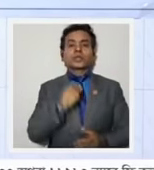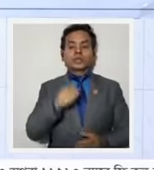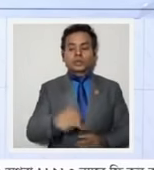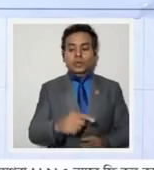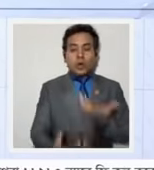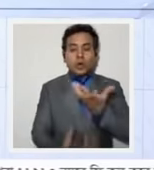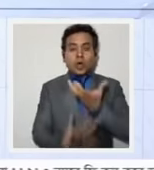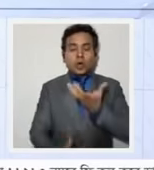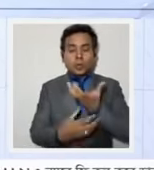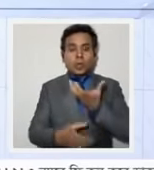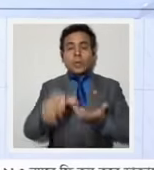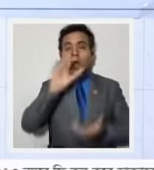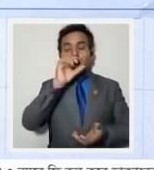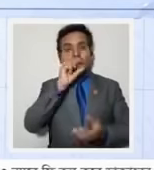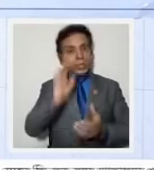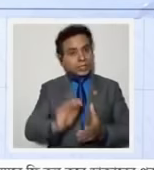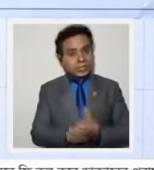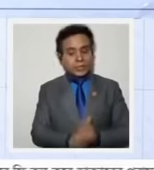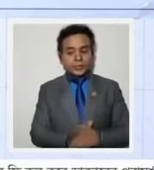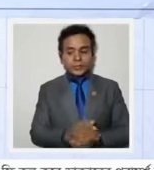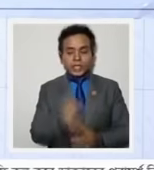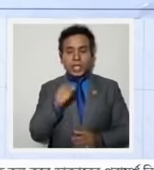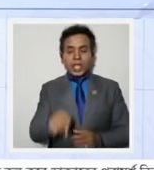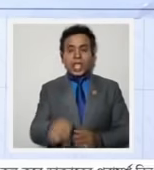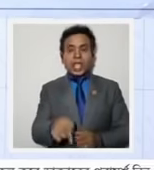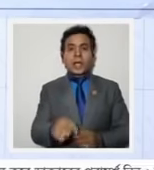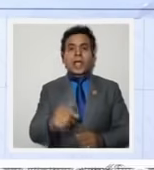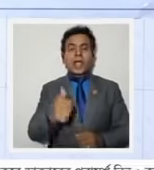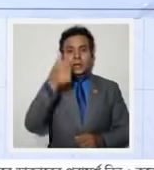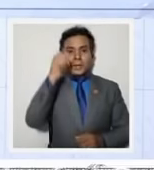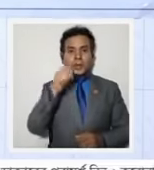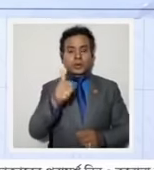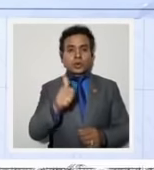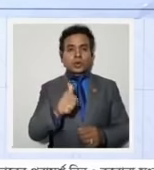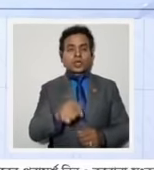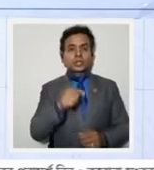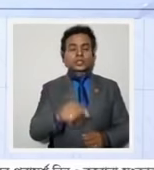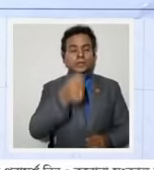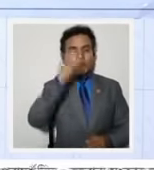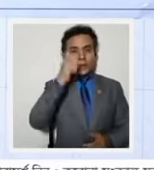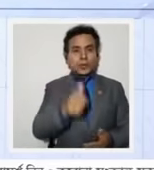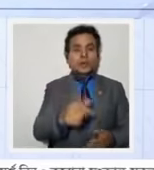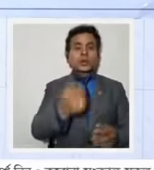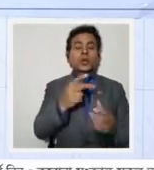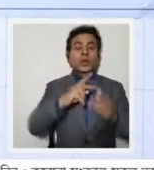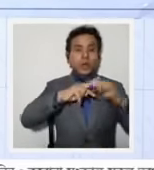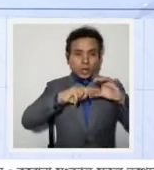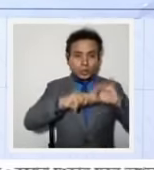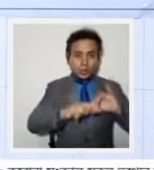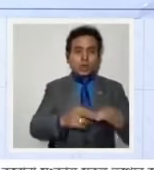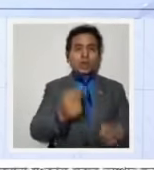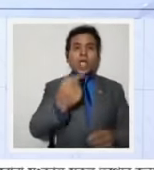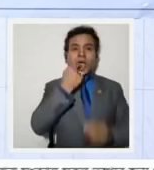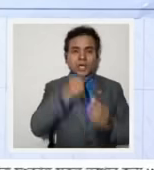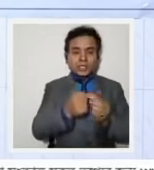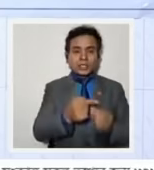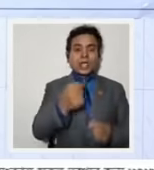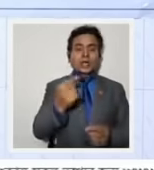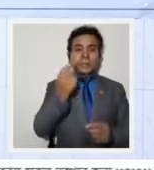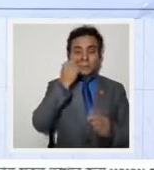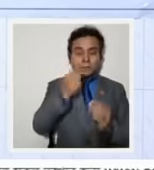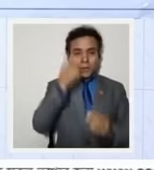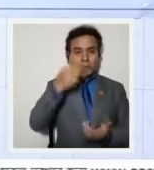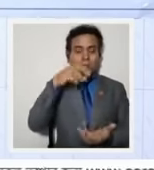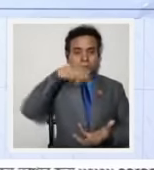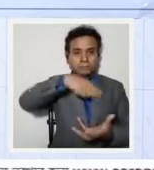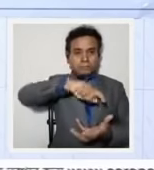ভালো থাকবেন। বেশি করে পানি খাবেন, তরল খাবার খাবেন, মৃদু কুসুম গরম পানি পান করবেন, সাথে আপনারা আদা